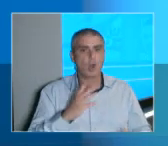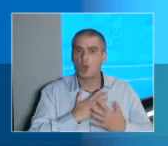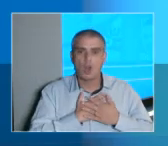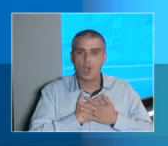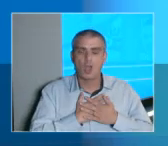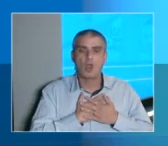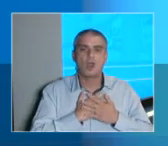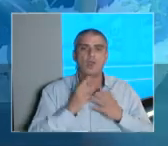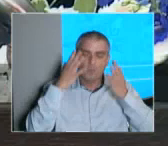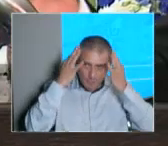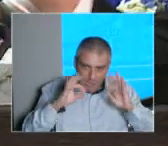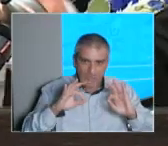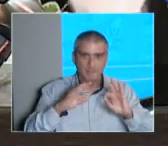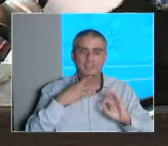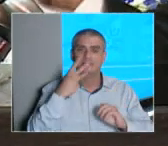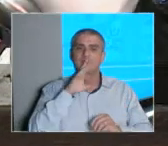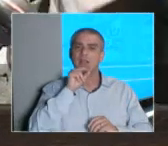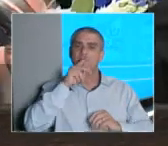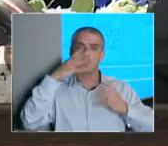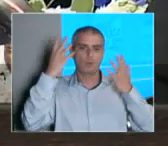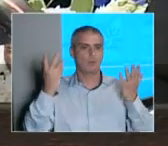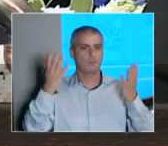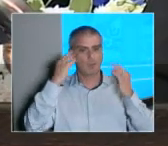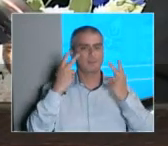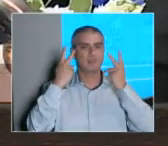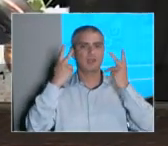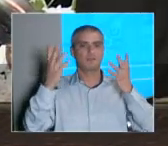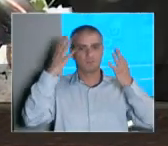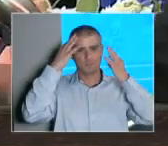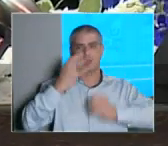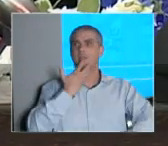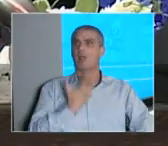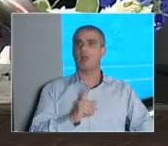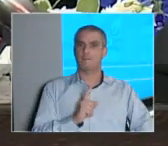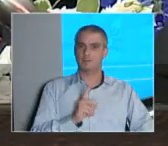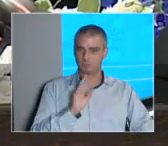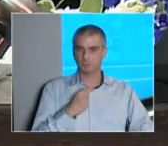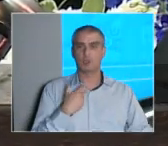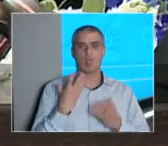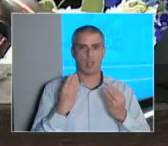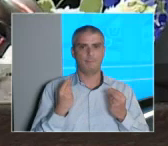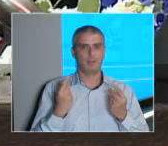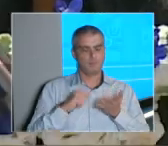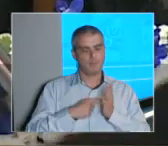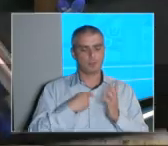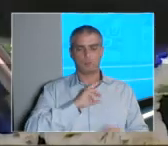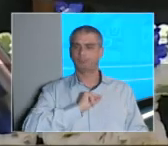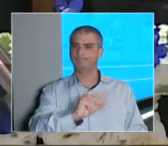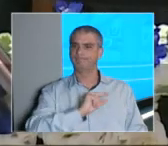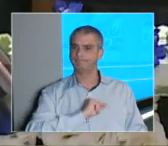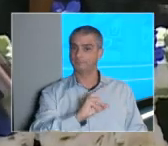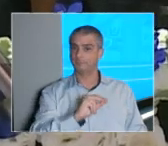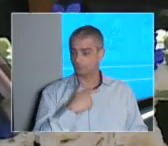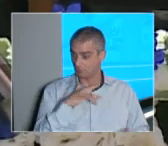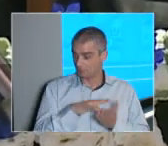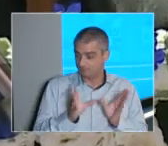את... מכבד, סליחה. הוא מכבד את שפת הדיבור, הוא מכבד את הערכים, הוא מכבד את הרבנים, ויש לנו הרבה מאוד מטרות זהות. כשאנחנו